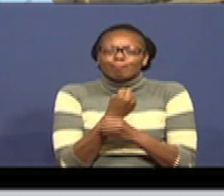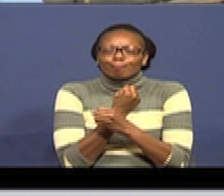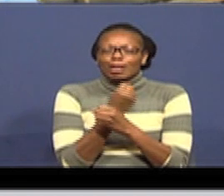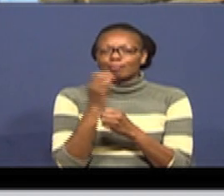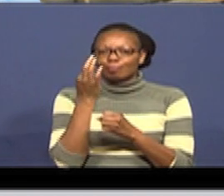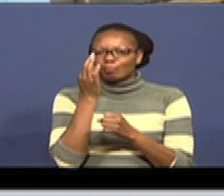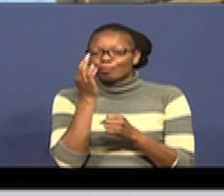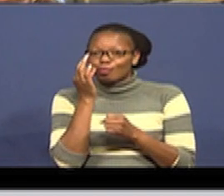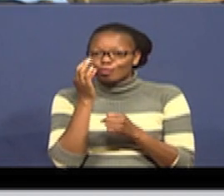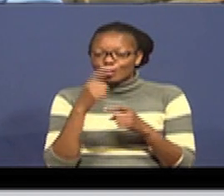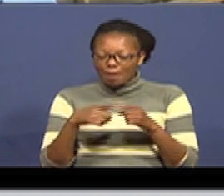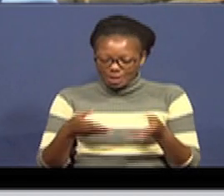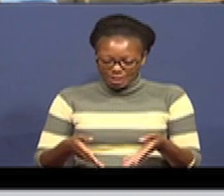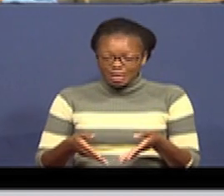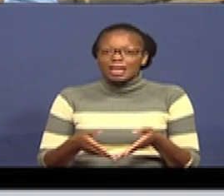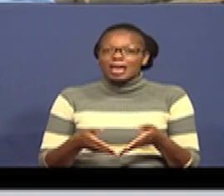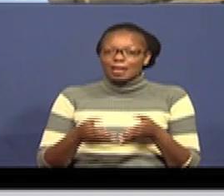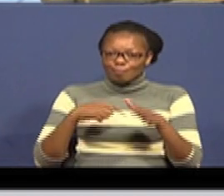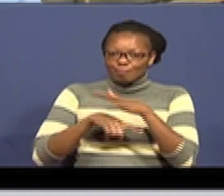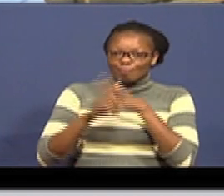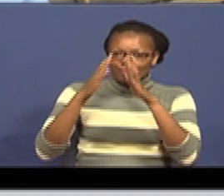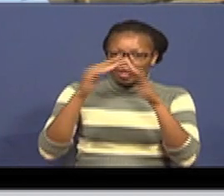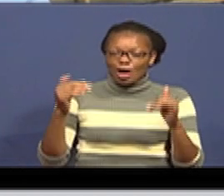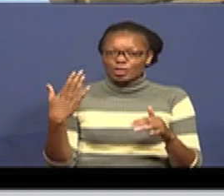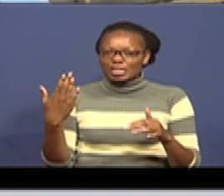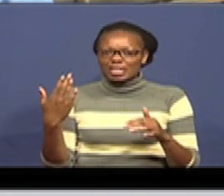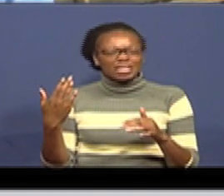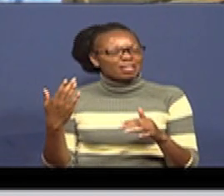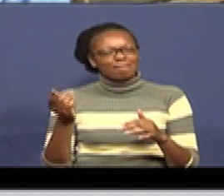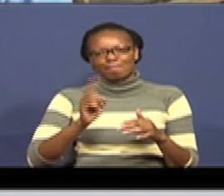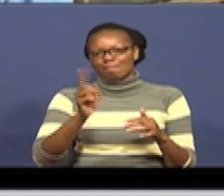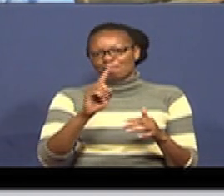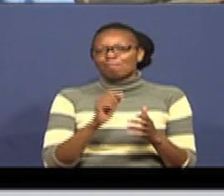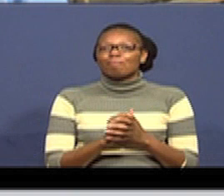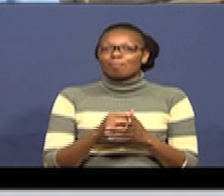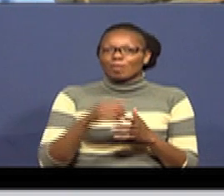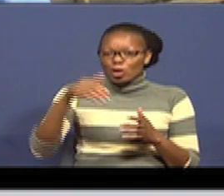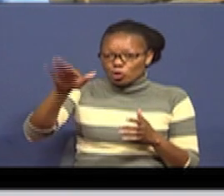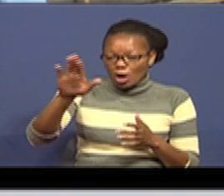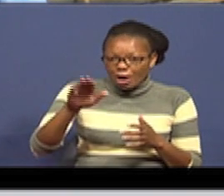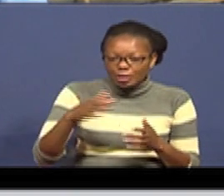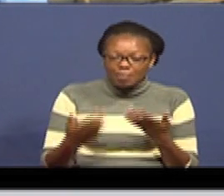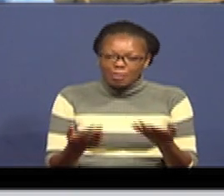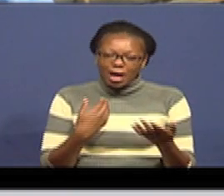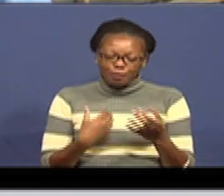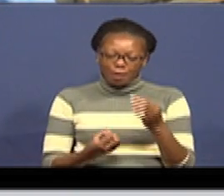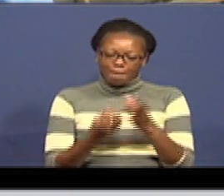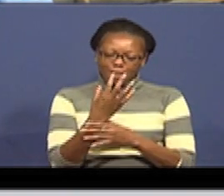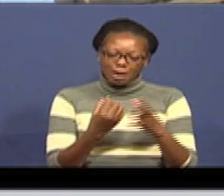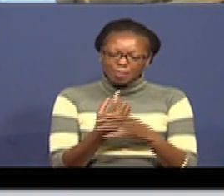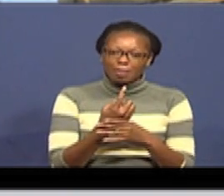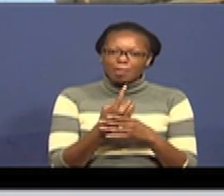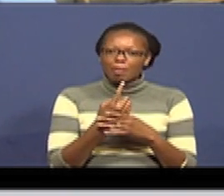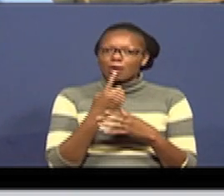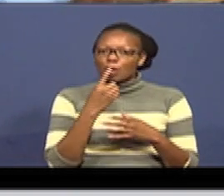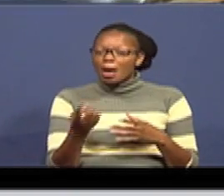zinakula fruits, kuna vitu kama wadudu kama snails ambazo wanapenda fruits sana. Hapa ndani hawapo. So kumaanisha mavuno